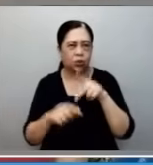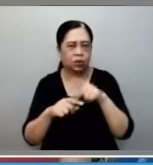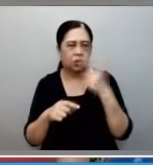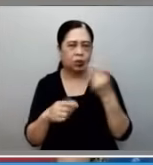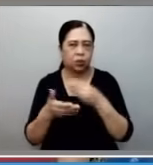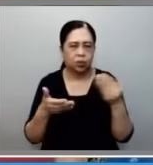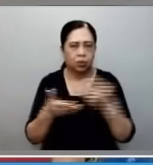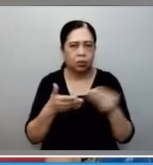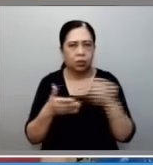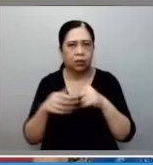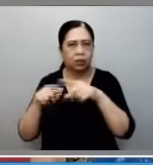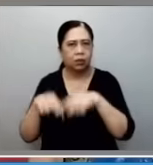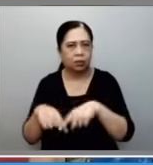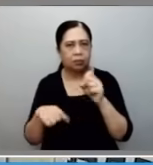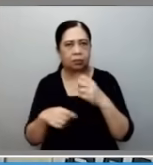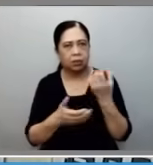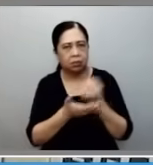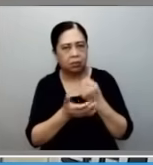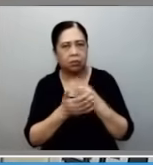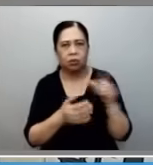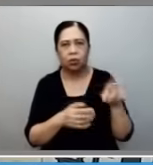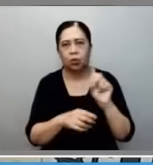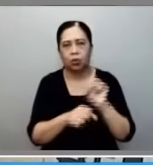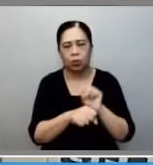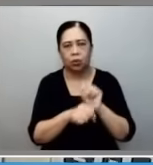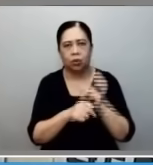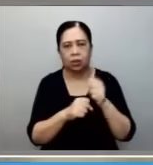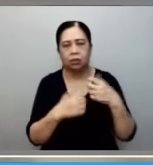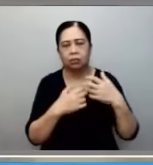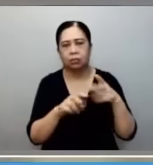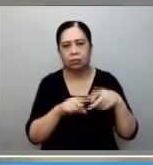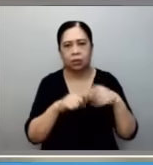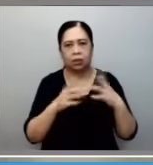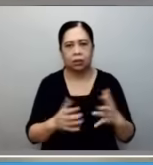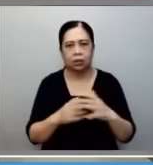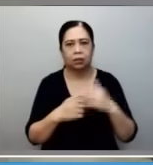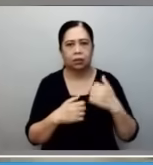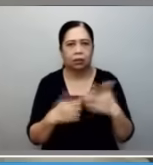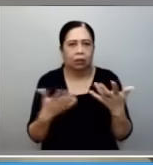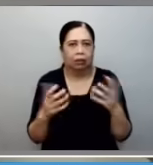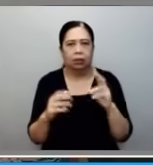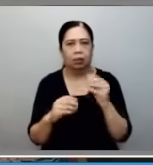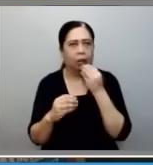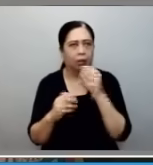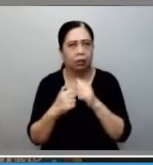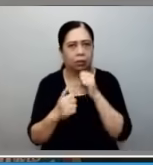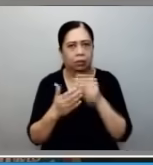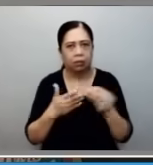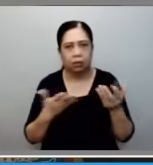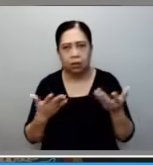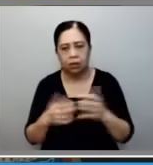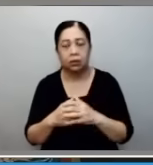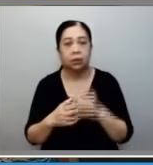na nakadepende pa sa kita bilang mekaniko. Oo, mataas talaga, sobra. Wala talaga, walang makakain pag di bumili. Ayon sa